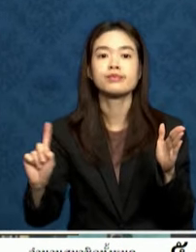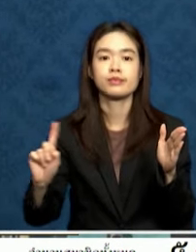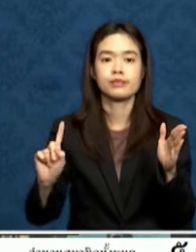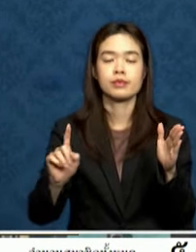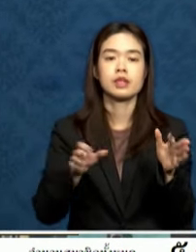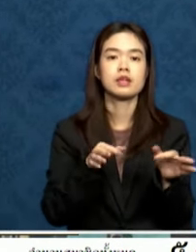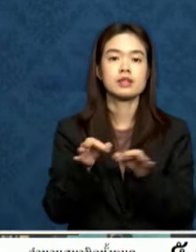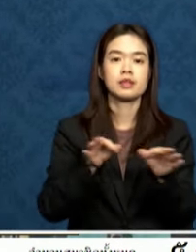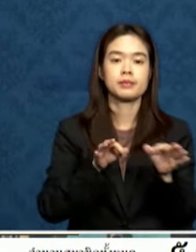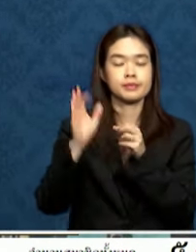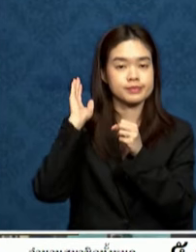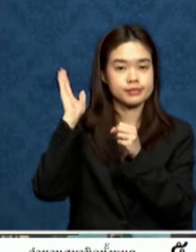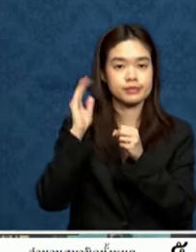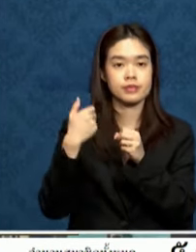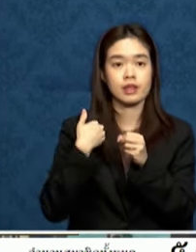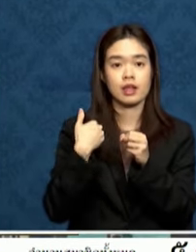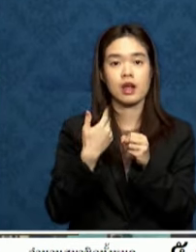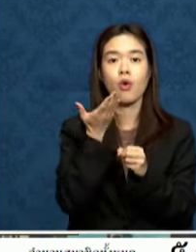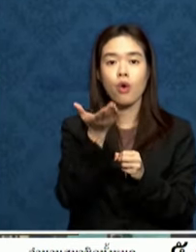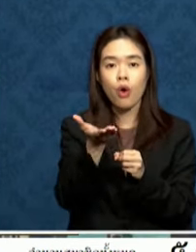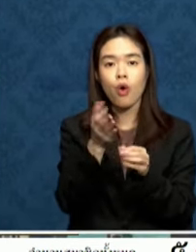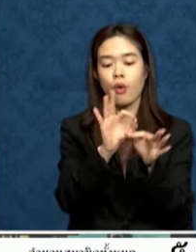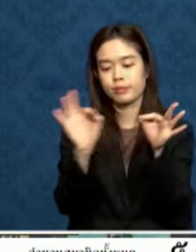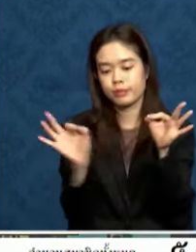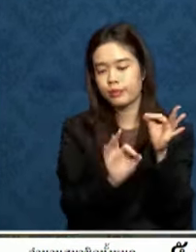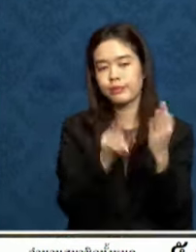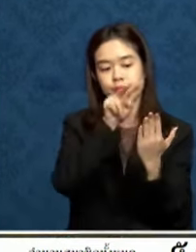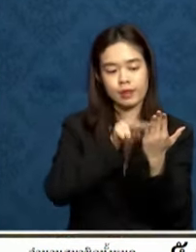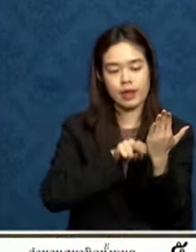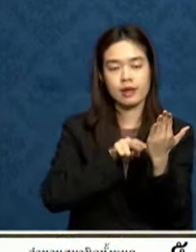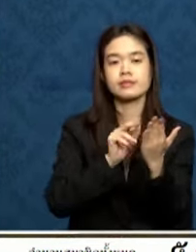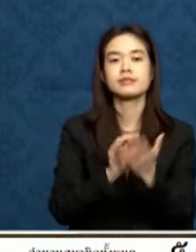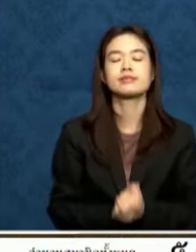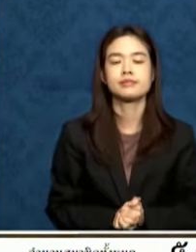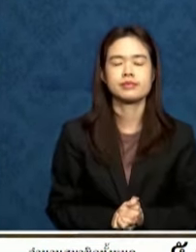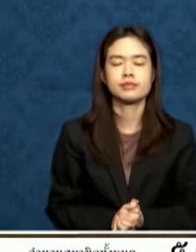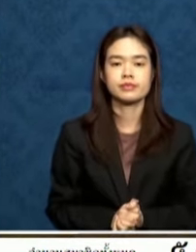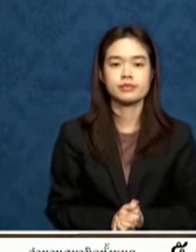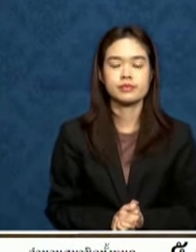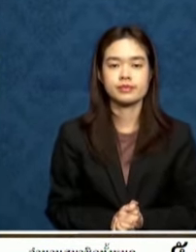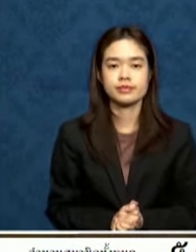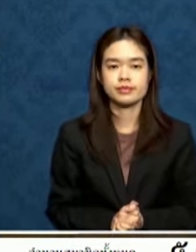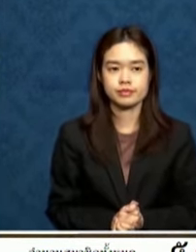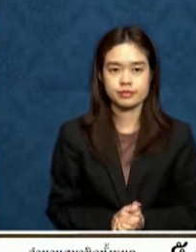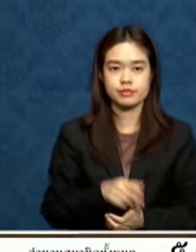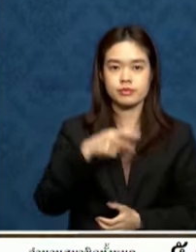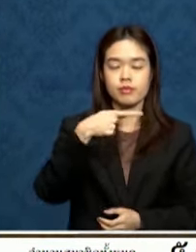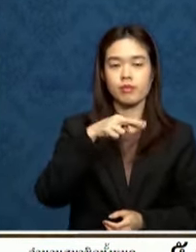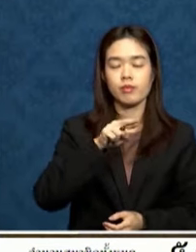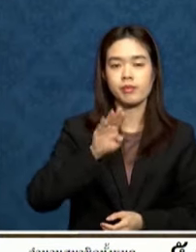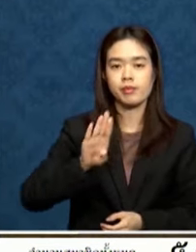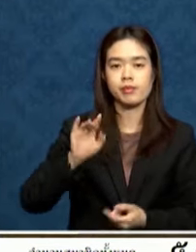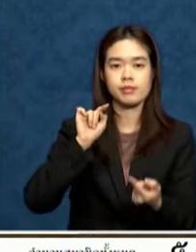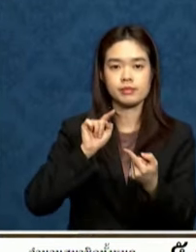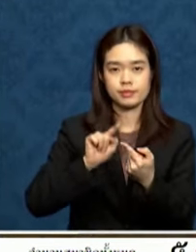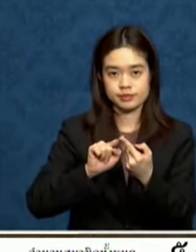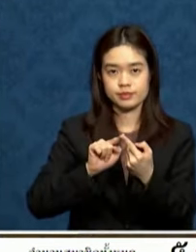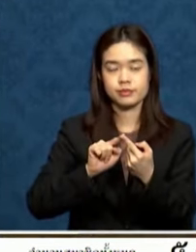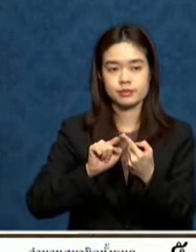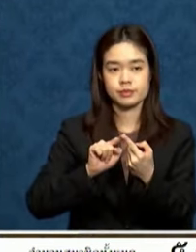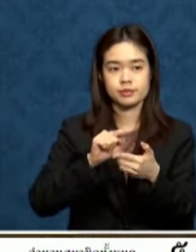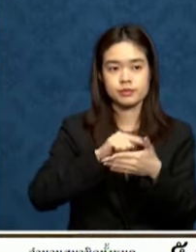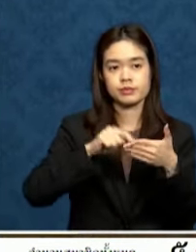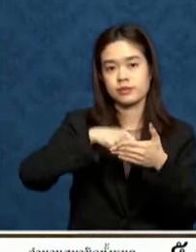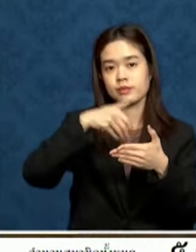อนุญาตอ่านข้อความดังต่อไปนี้นะครับท่านประธานครับพระราชบัญญัติว่าด้วยการออกเสียงประชามติ